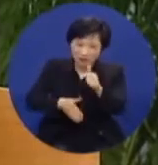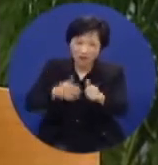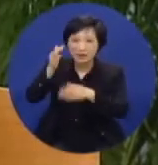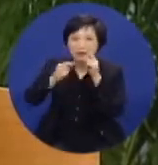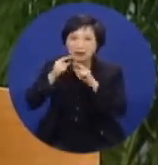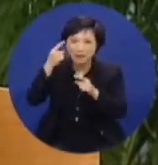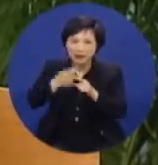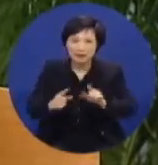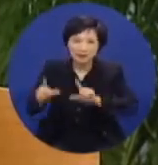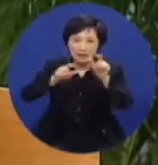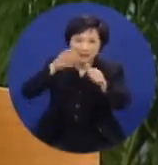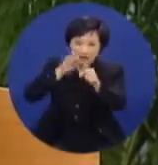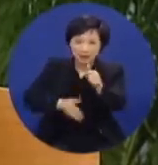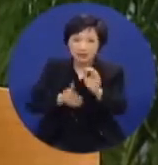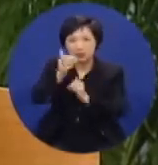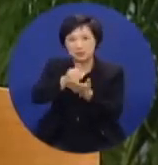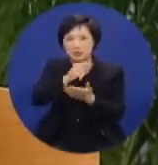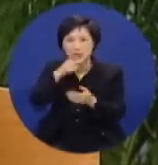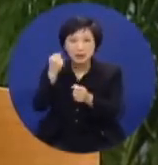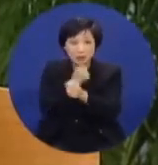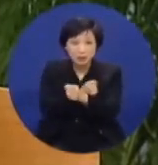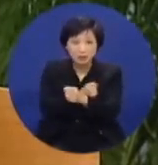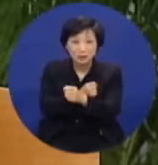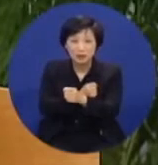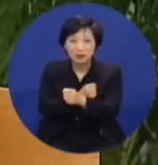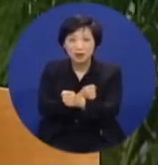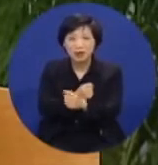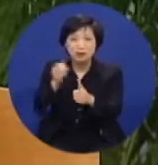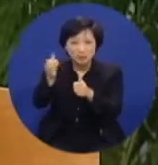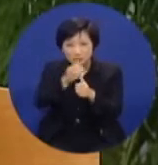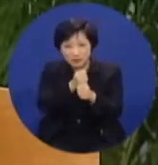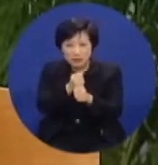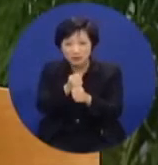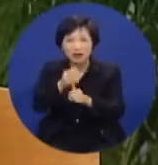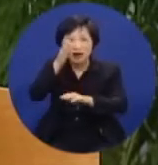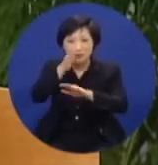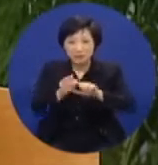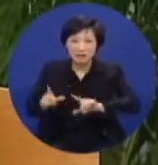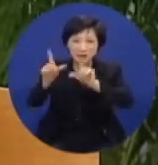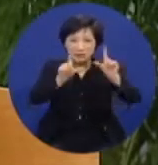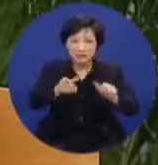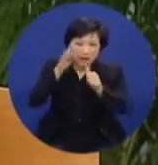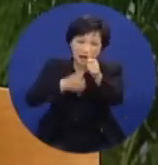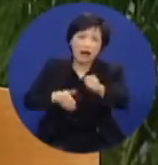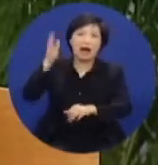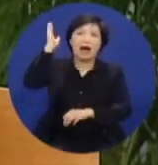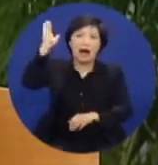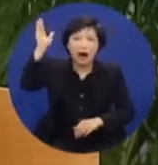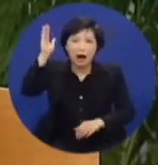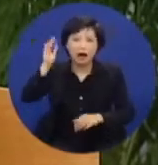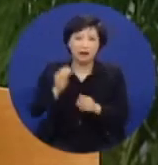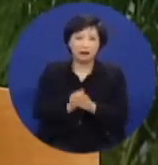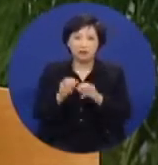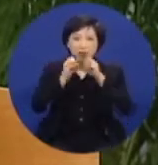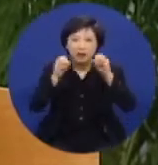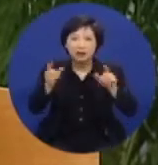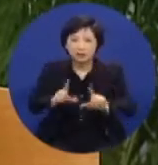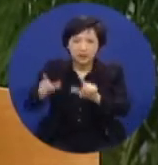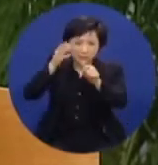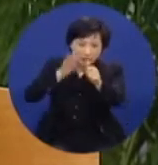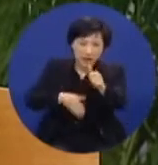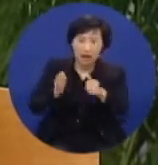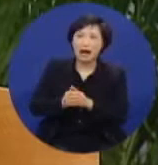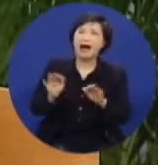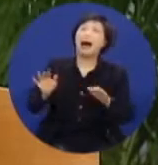살아라 예수의 b0 녹 없고 작고 감사해서 아 갈아준 도 암에 사느라